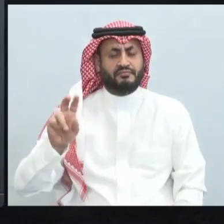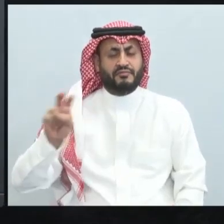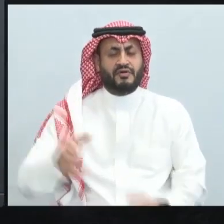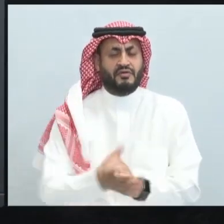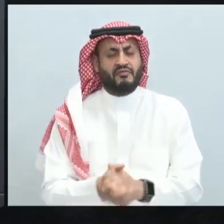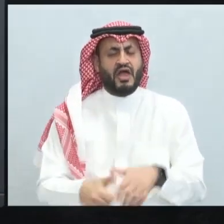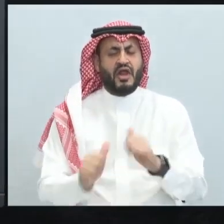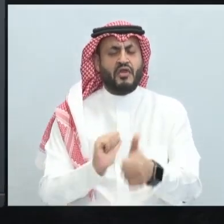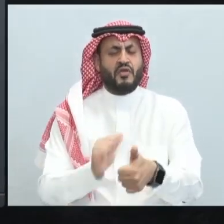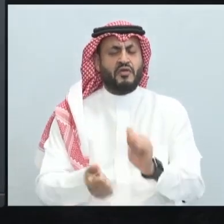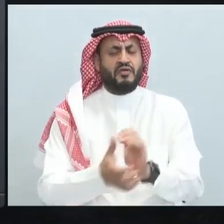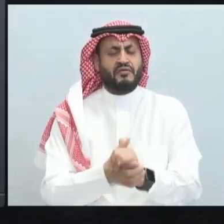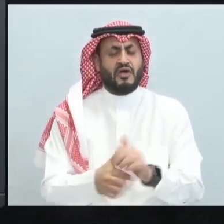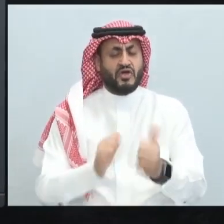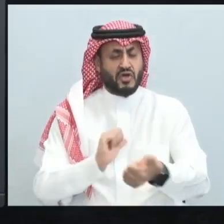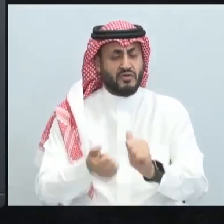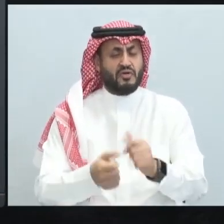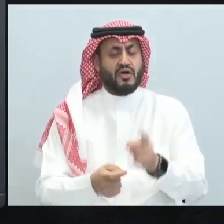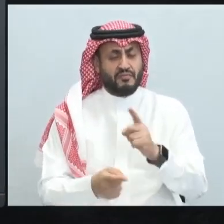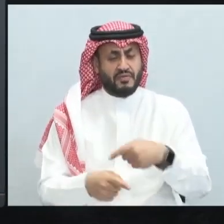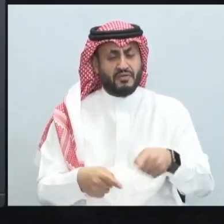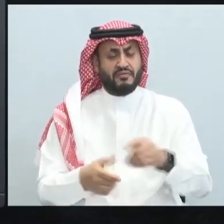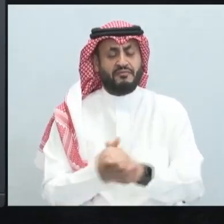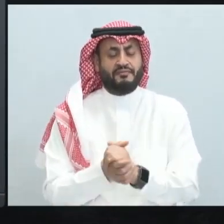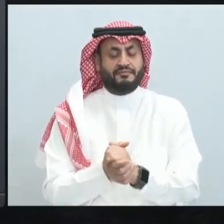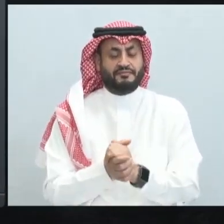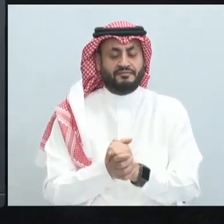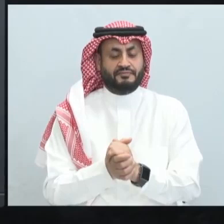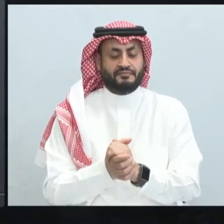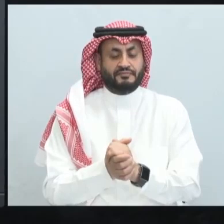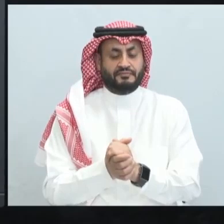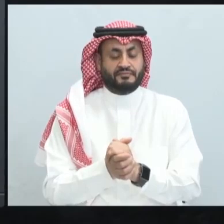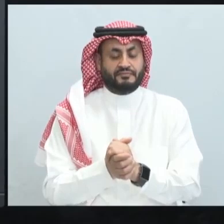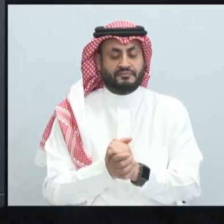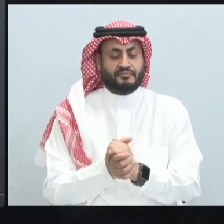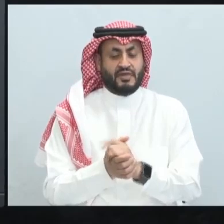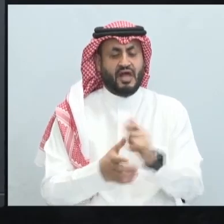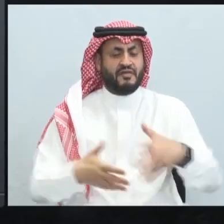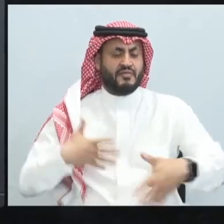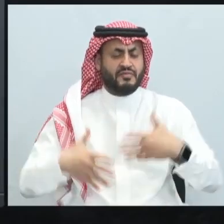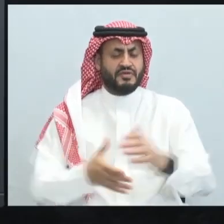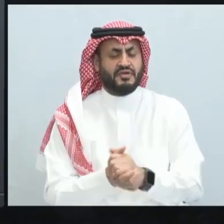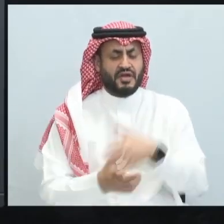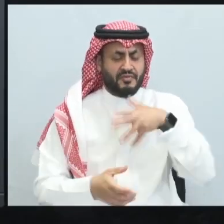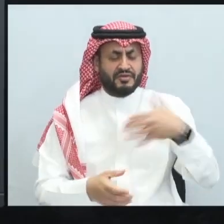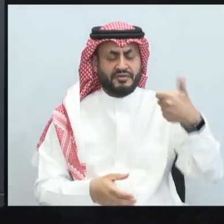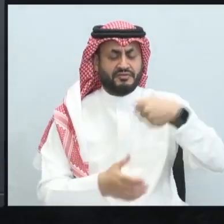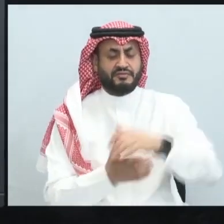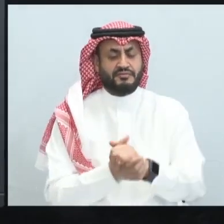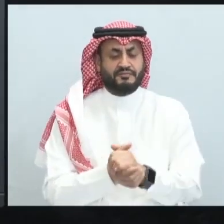في احد غزواته في احد غزواته وهذا من مزاح النبي صلى الله عليه وسلم